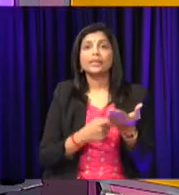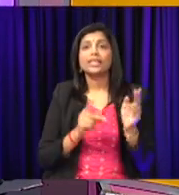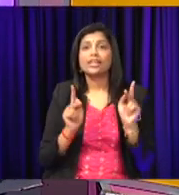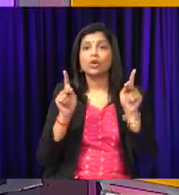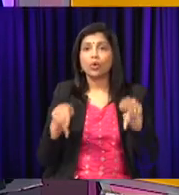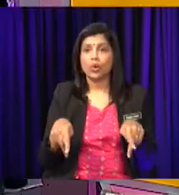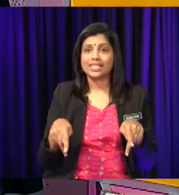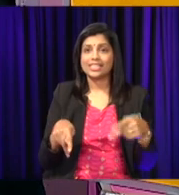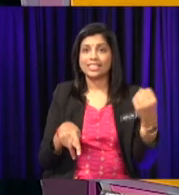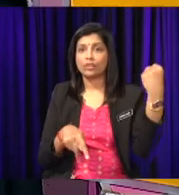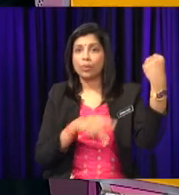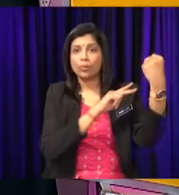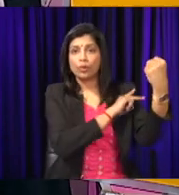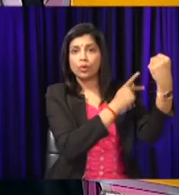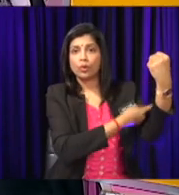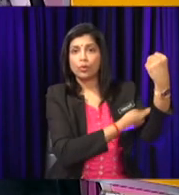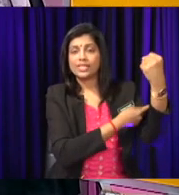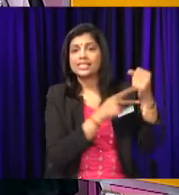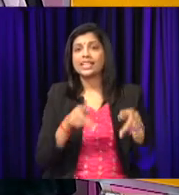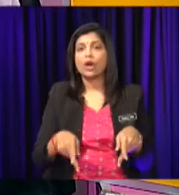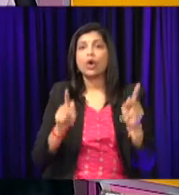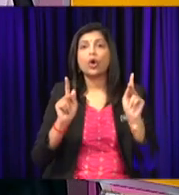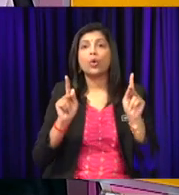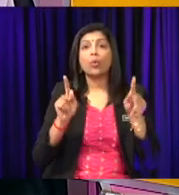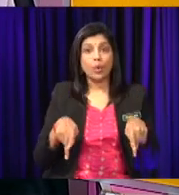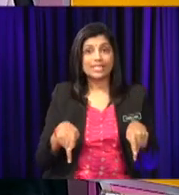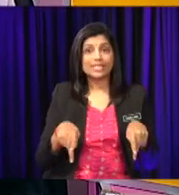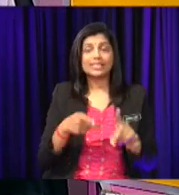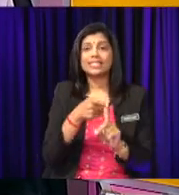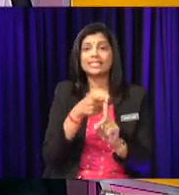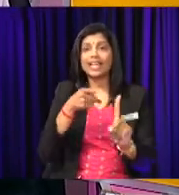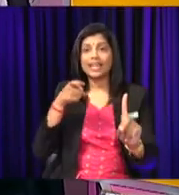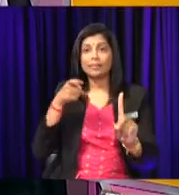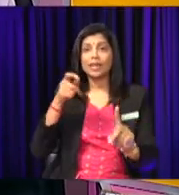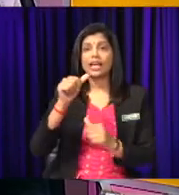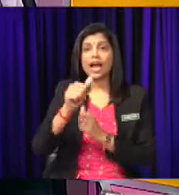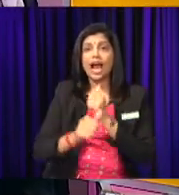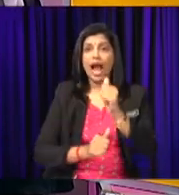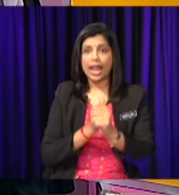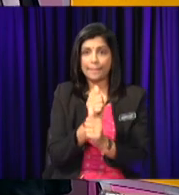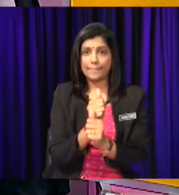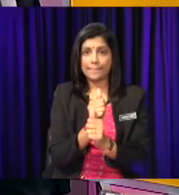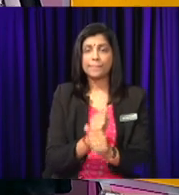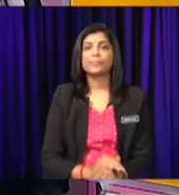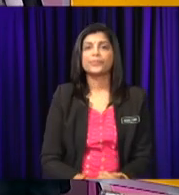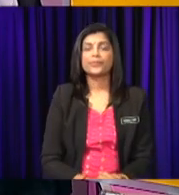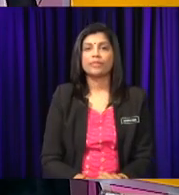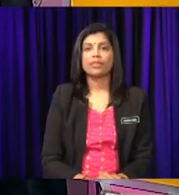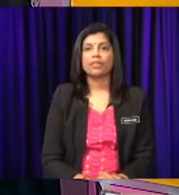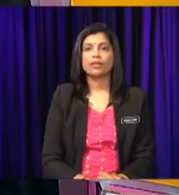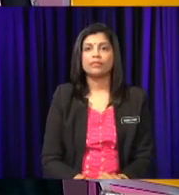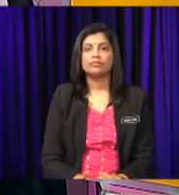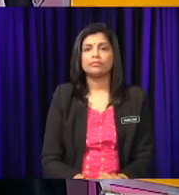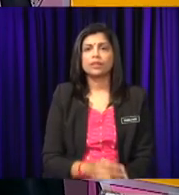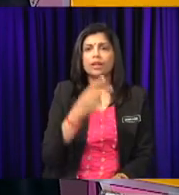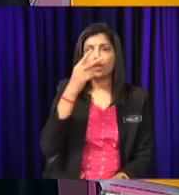tajuk yang menarik yaitu kolase daripada alam nah ya kuasa daripada alam kalau kita lihat tajuk nih